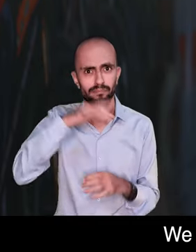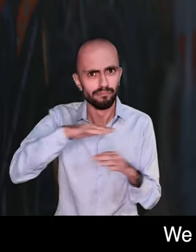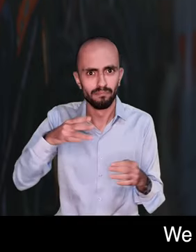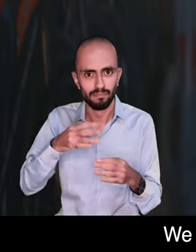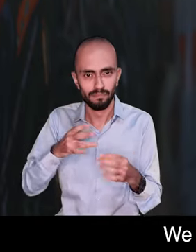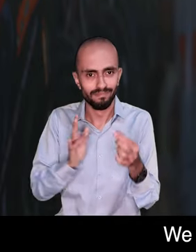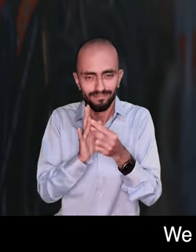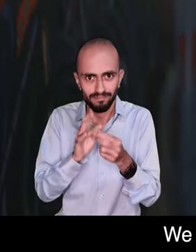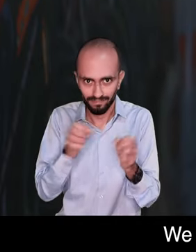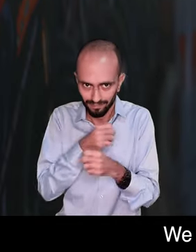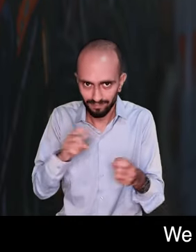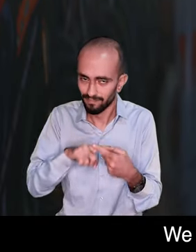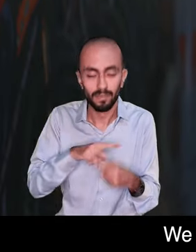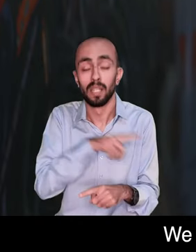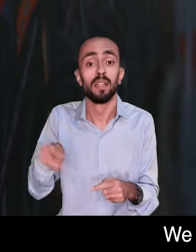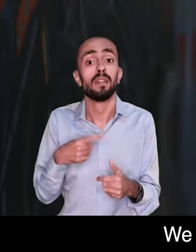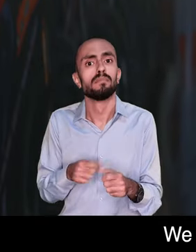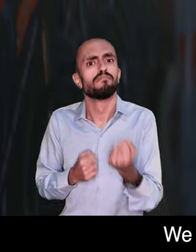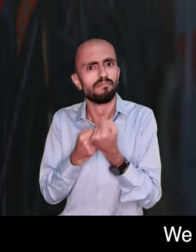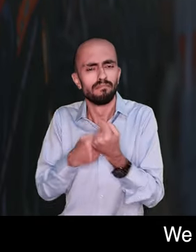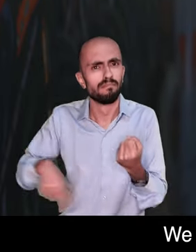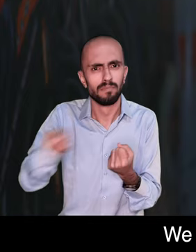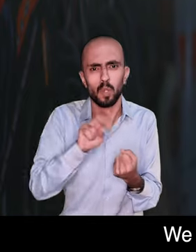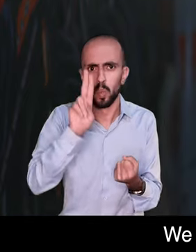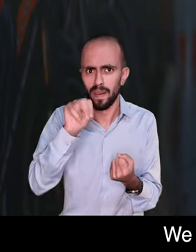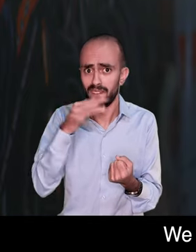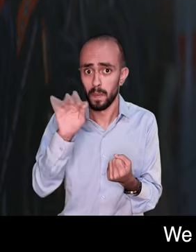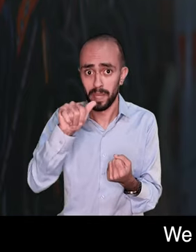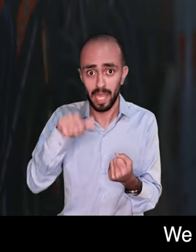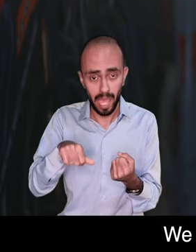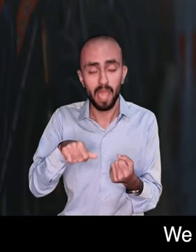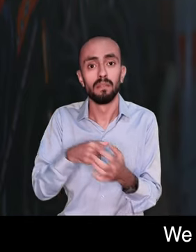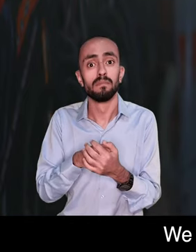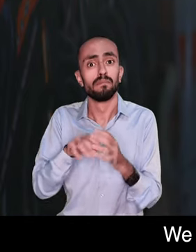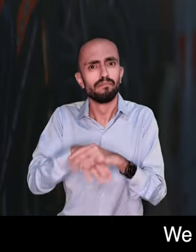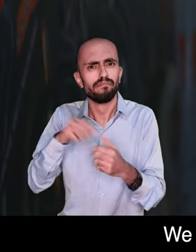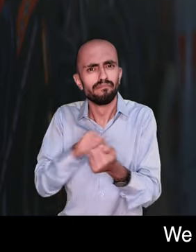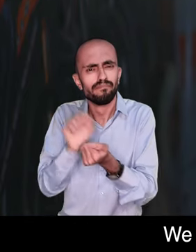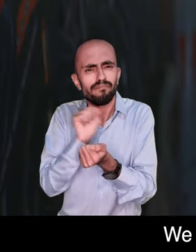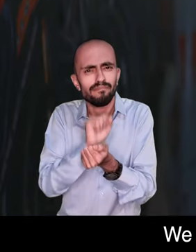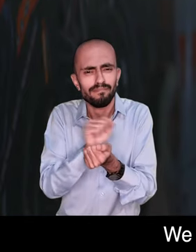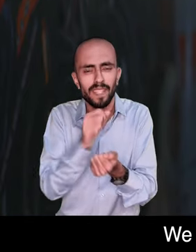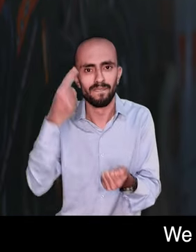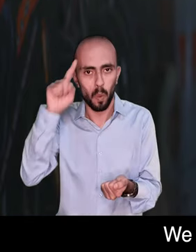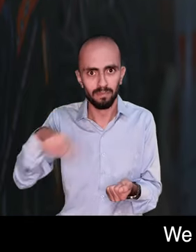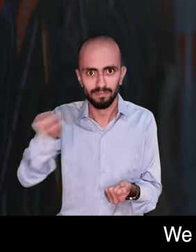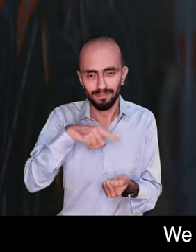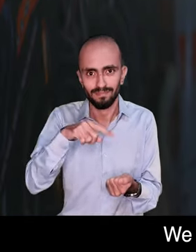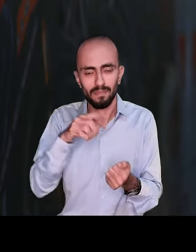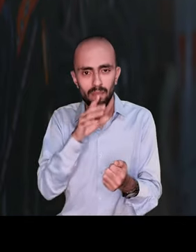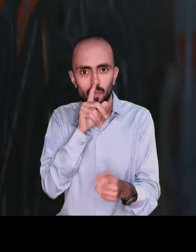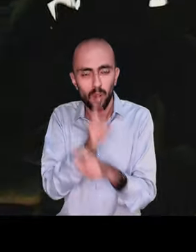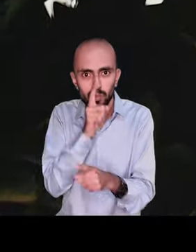كما نقوم في الصندوق بالعمل على تكريس وتعزيز ثقافة المساواة بين الجنسين من منظور